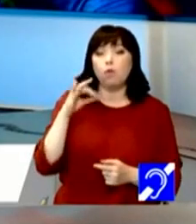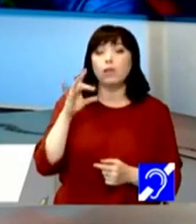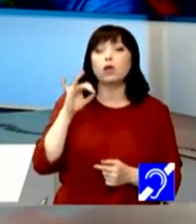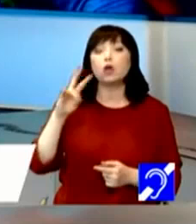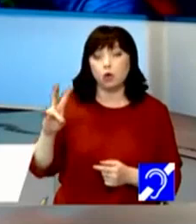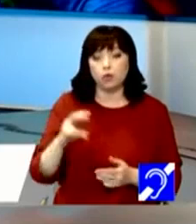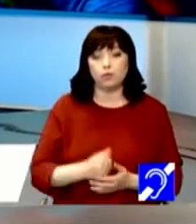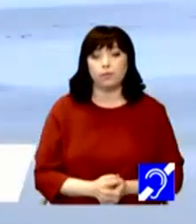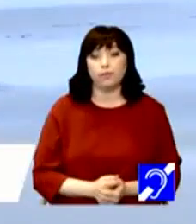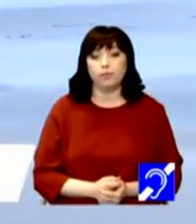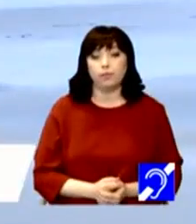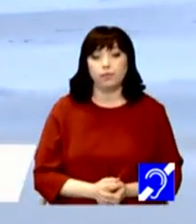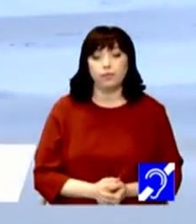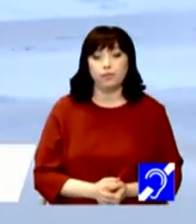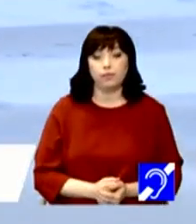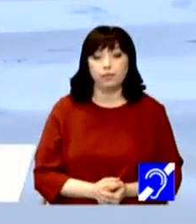formelor severe.